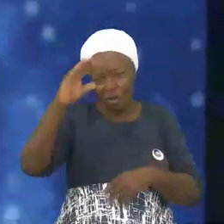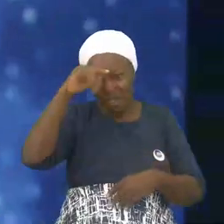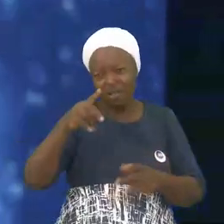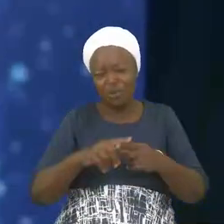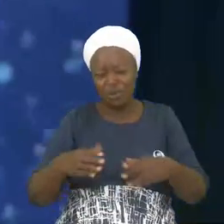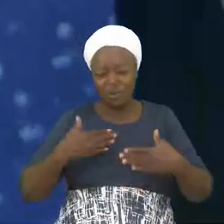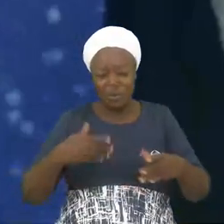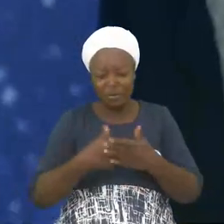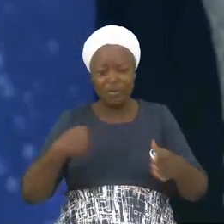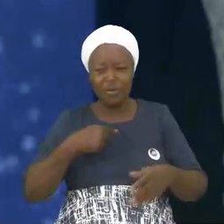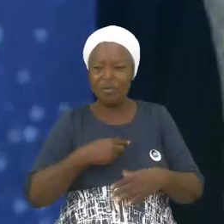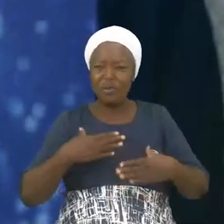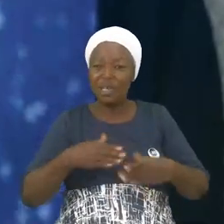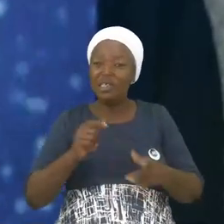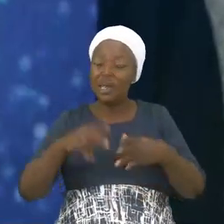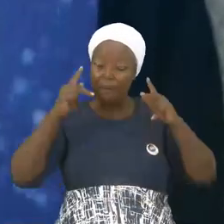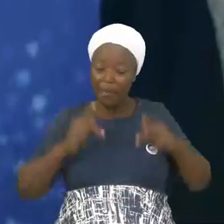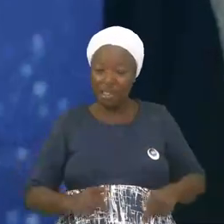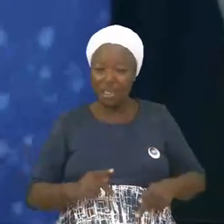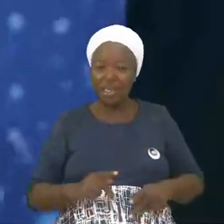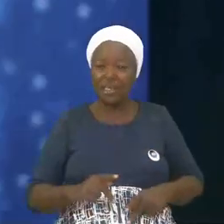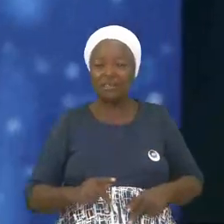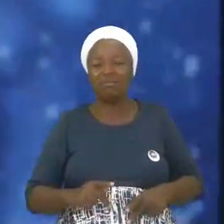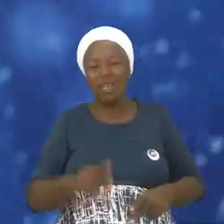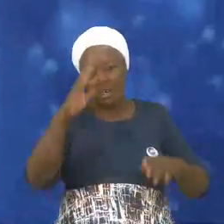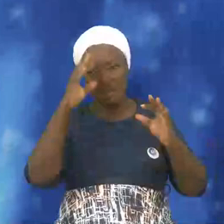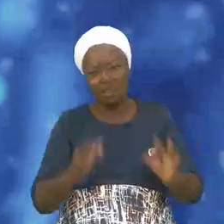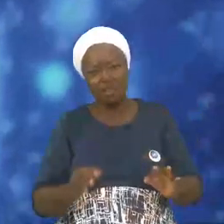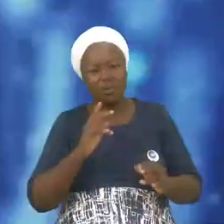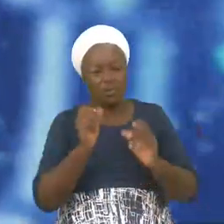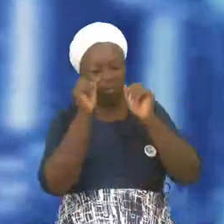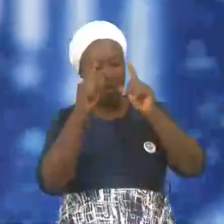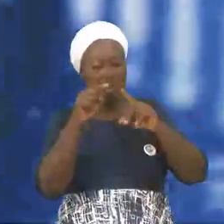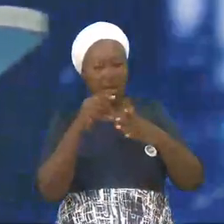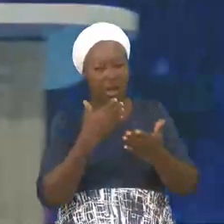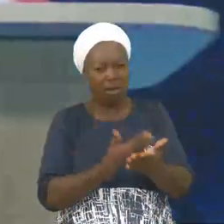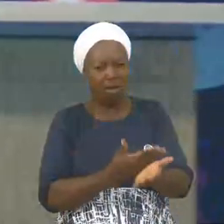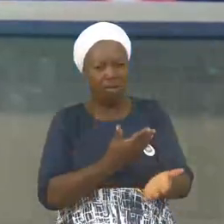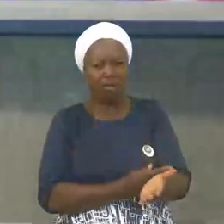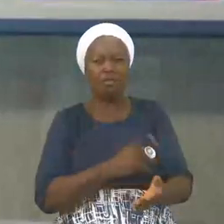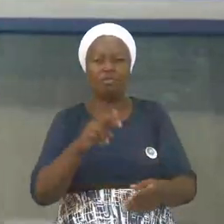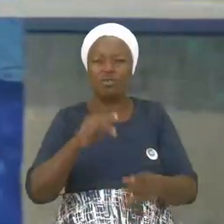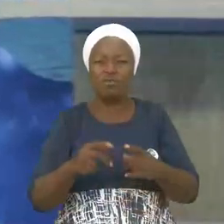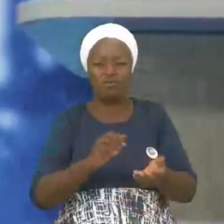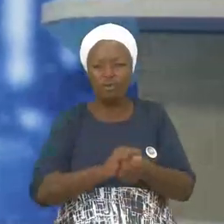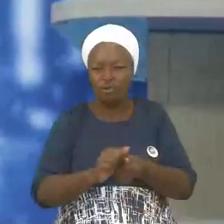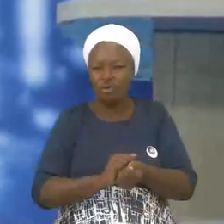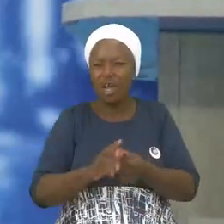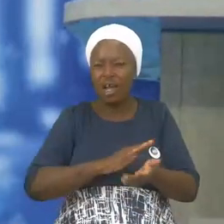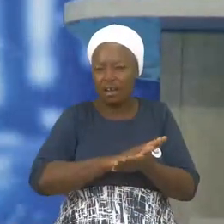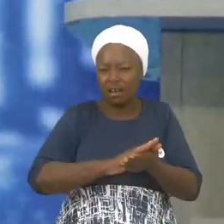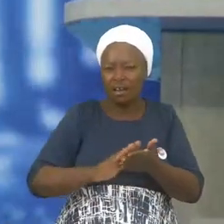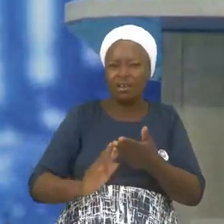Nous n'attendons pas qu'il respire ou bien qu'elle respire avant de respirer. C'est une décision personnelle. Tu te réveilles le